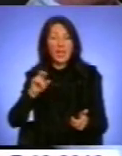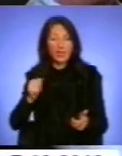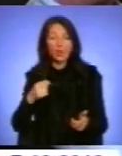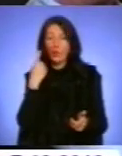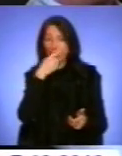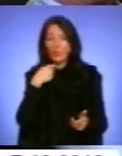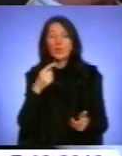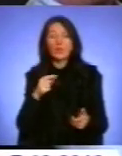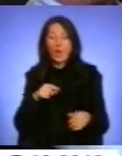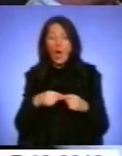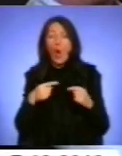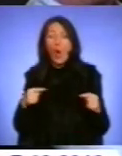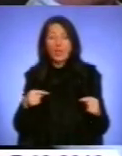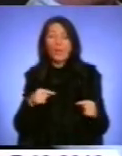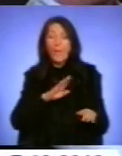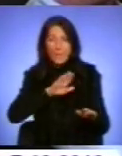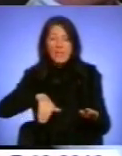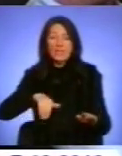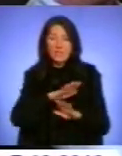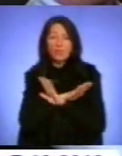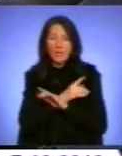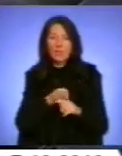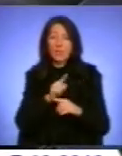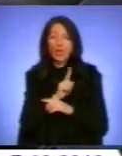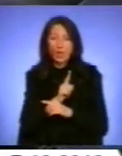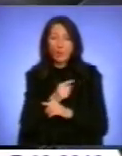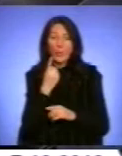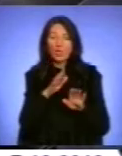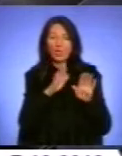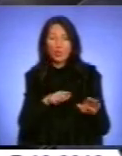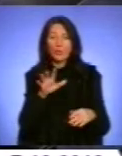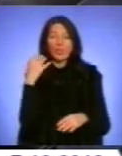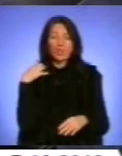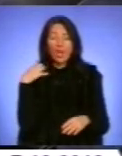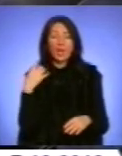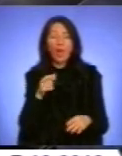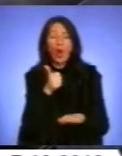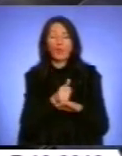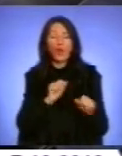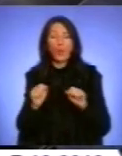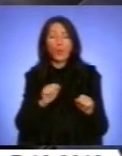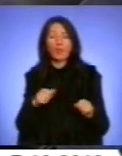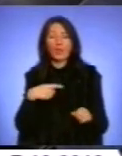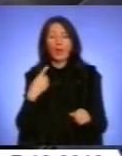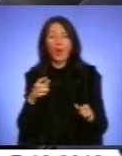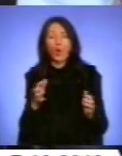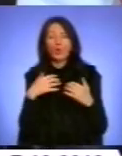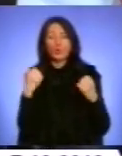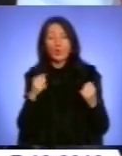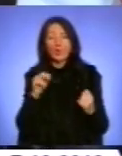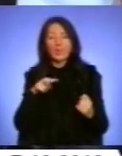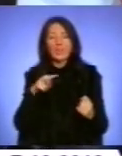це вважається нормою. Перший заступник начальника Головного управління охорони здоров'я облдержадміністрації Лідія